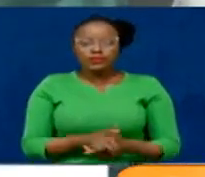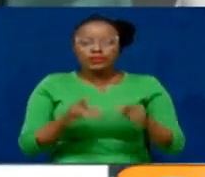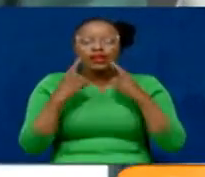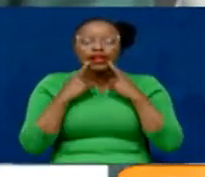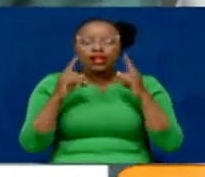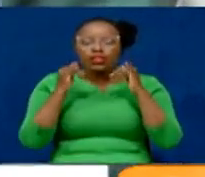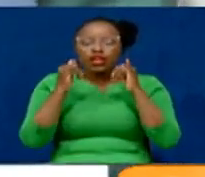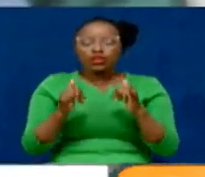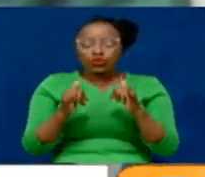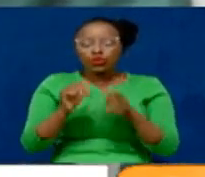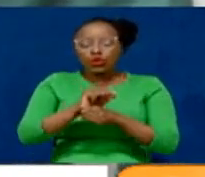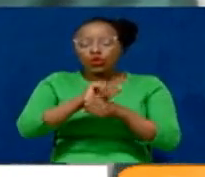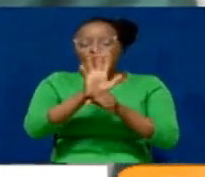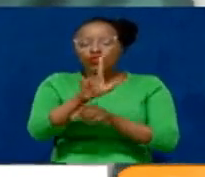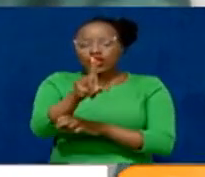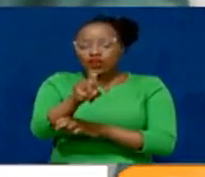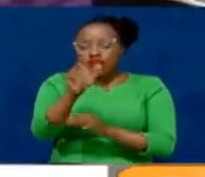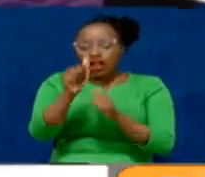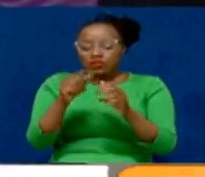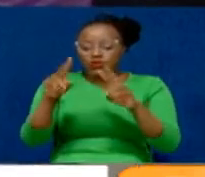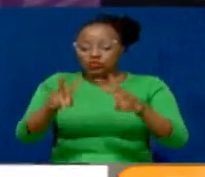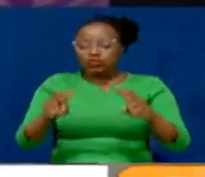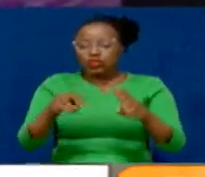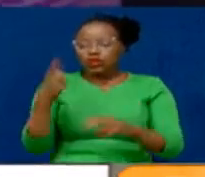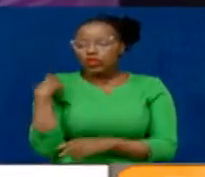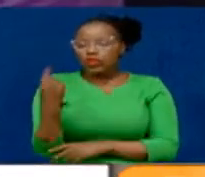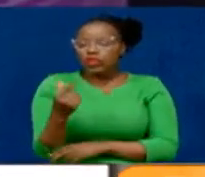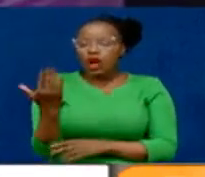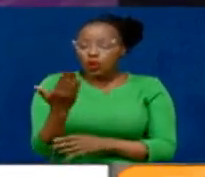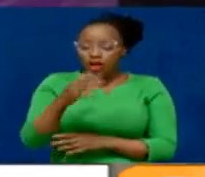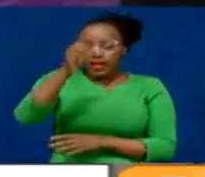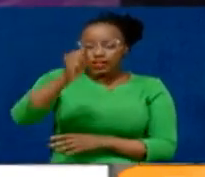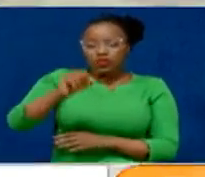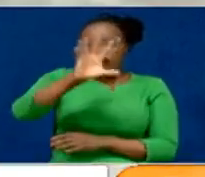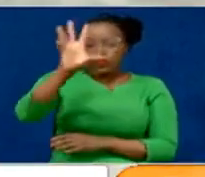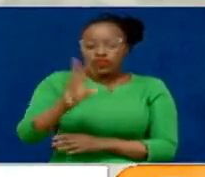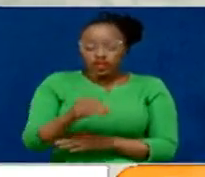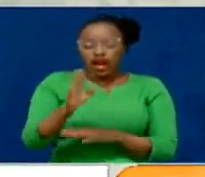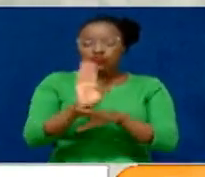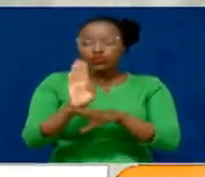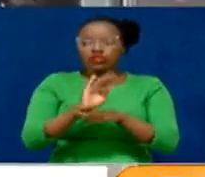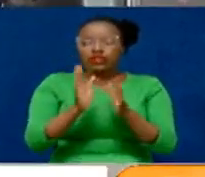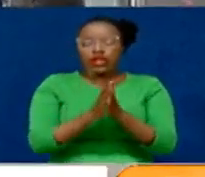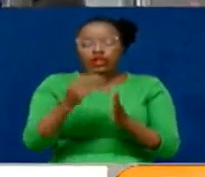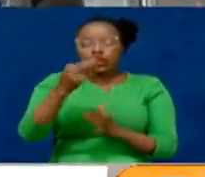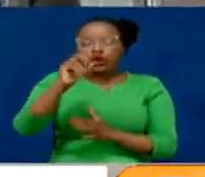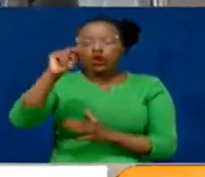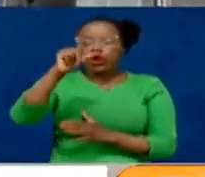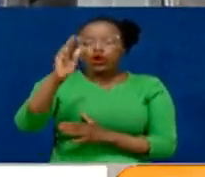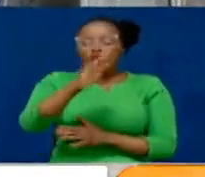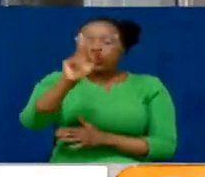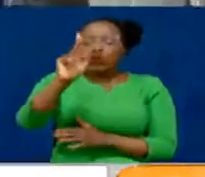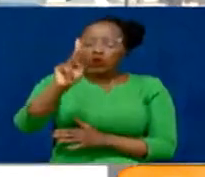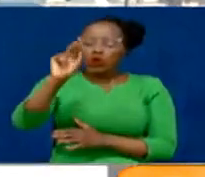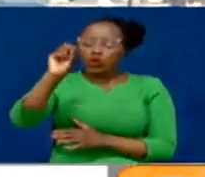Kutangazwa kwa aina mpya ya virusi vya korona vilivyogunduliwa hivi karibuni katika mataifa ya Afrika Kusini, Botswana na Hong Kong kumezua hofu